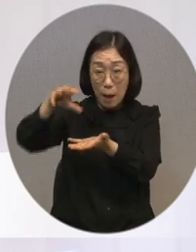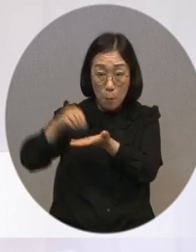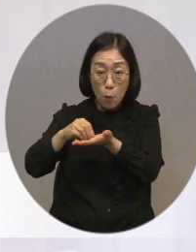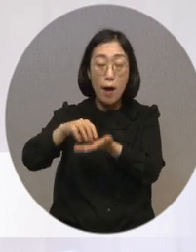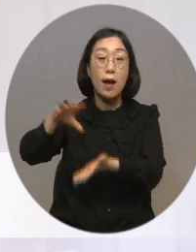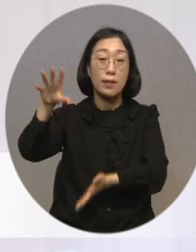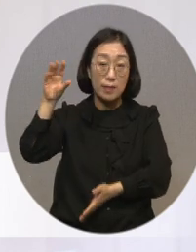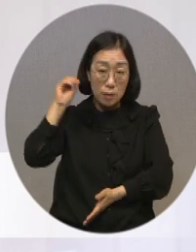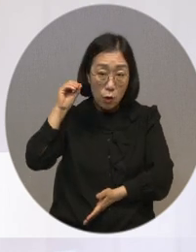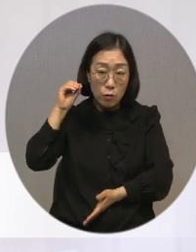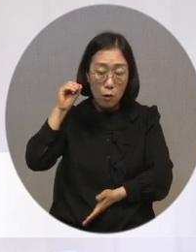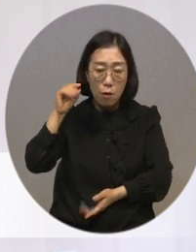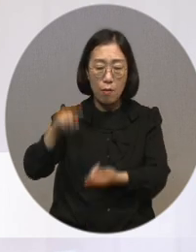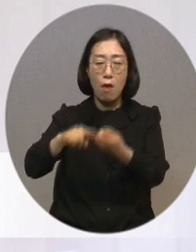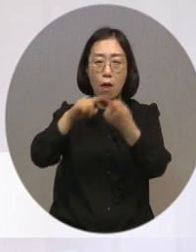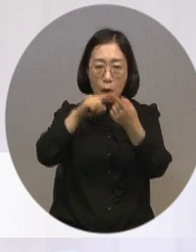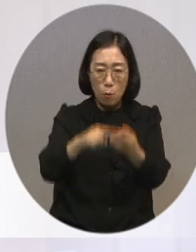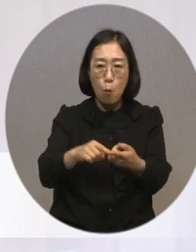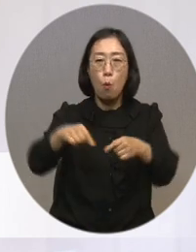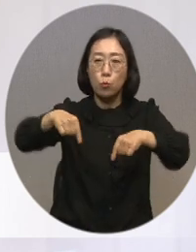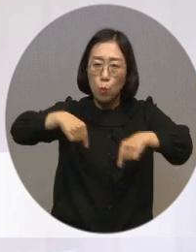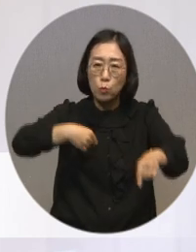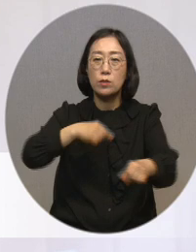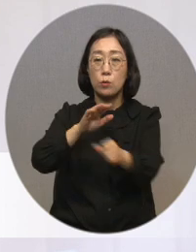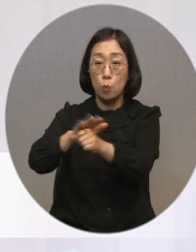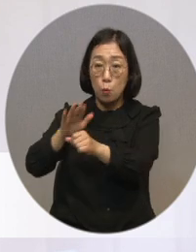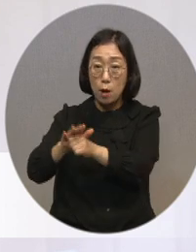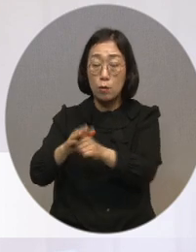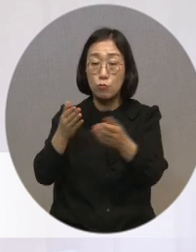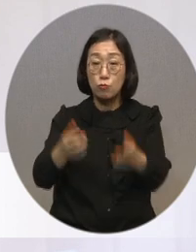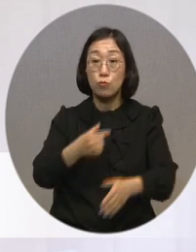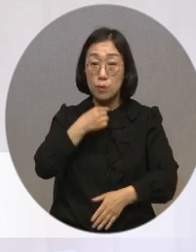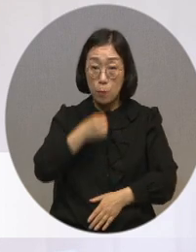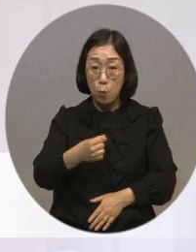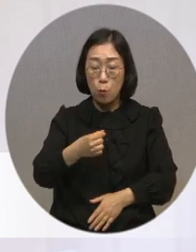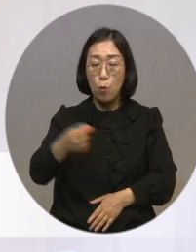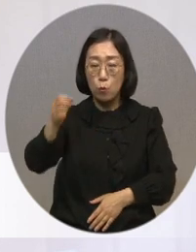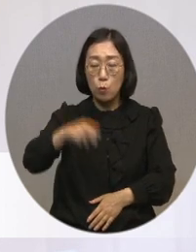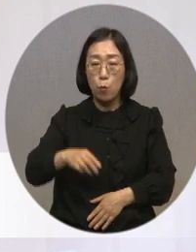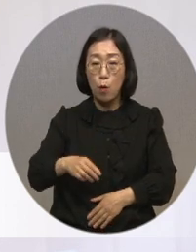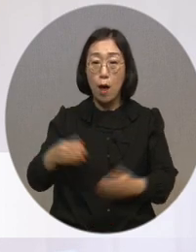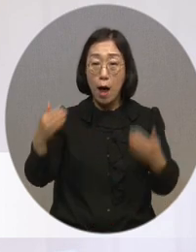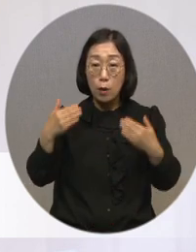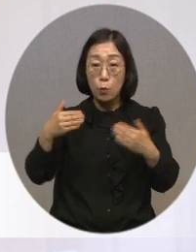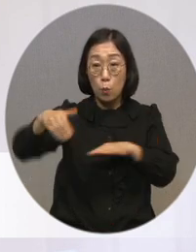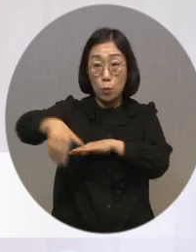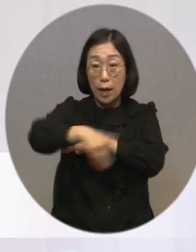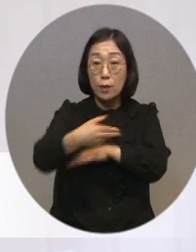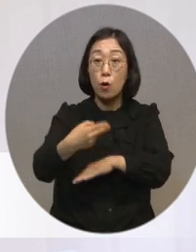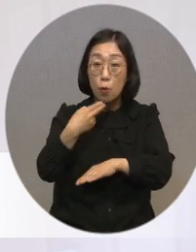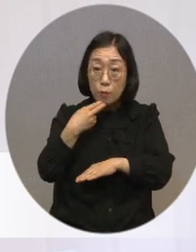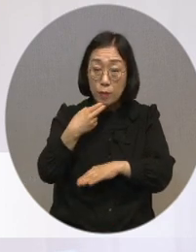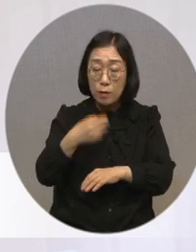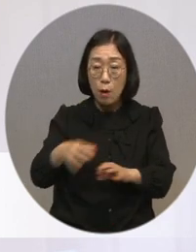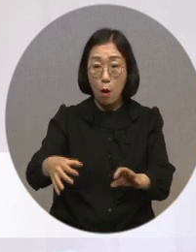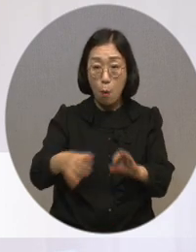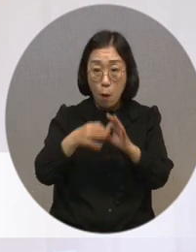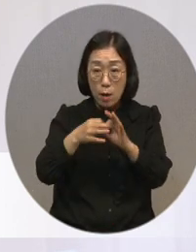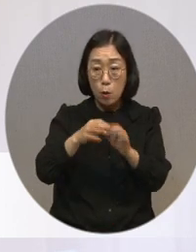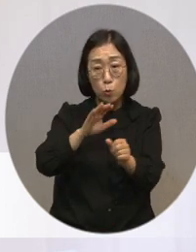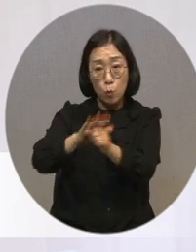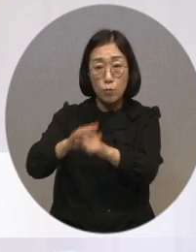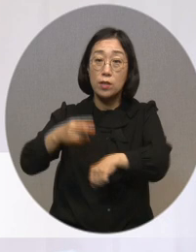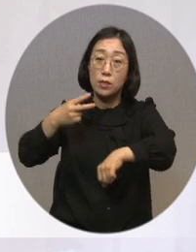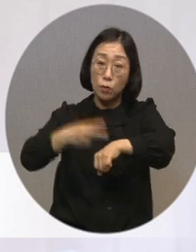이렇게 제도화하는 데 중점을 두고 있고요. 그리고 또 우리 학교 밖 청소년들의 어떤 지금 지도 선생님들을 때